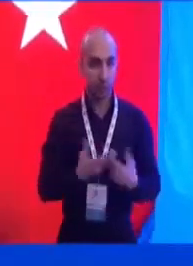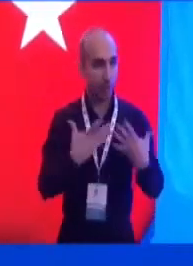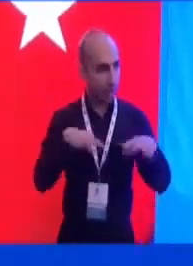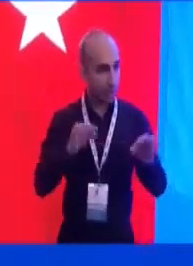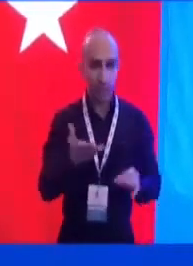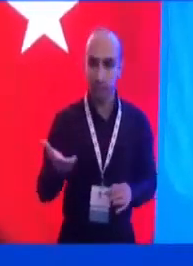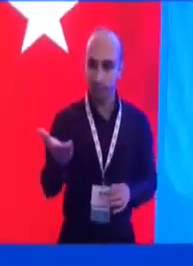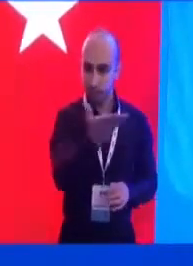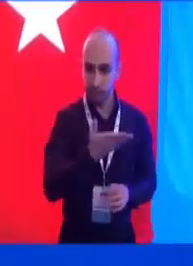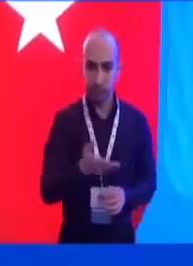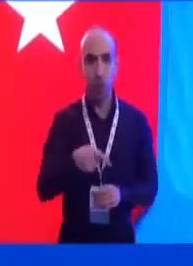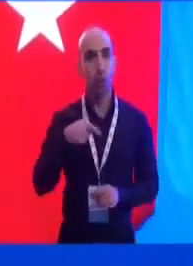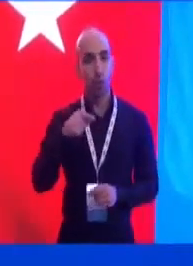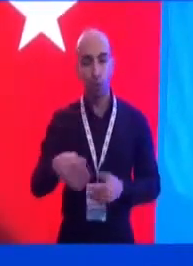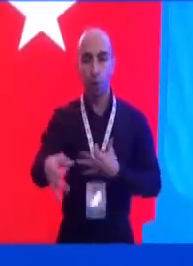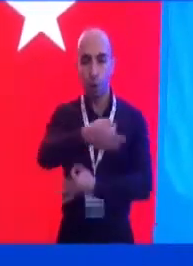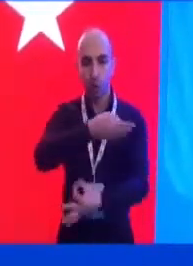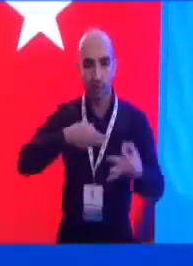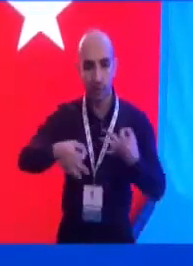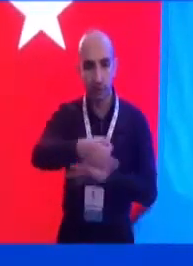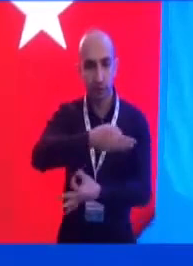hazırlayan, bu önemli organizasyonu